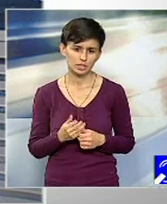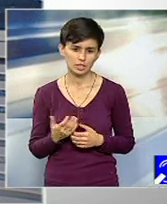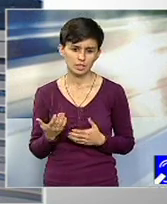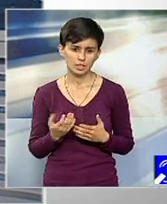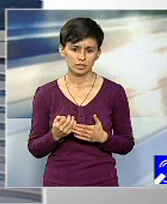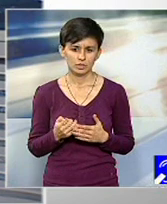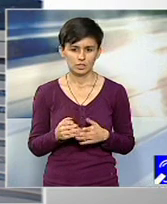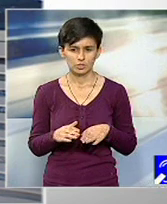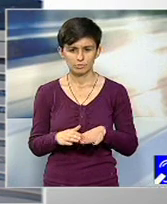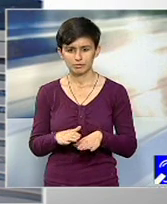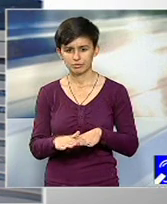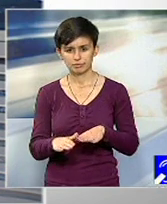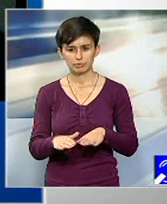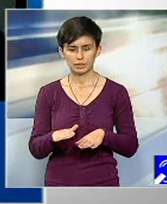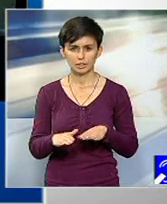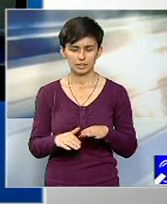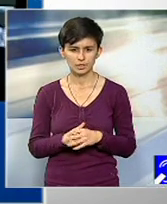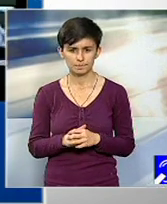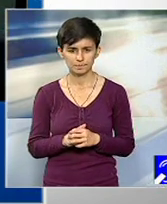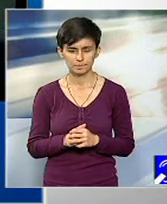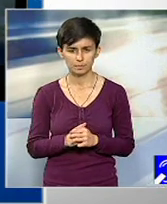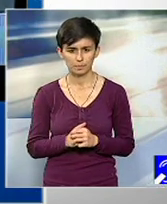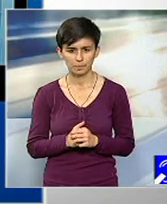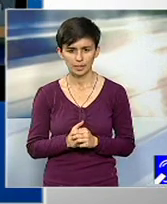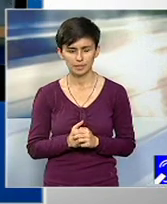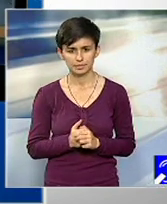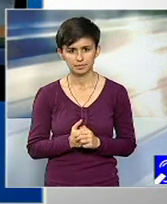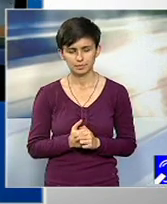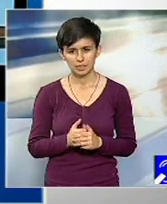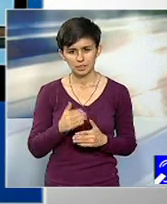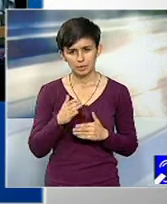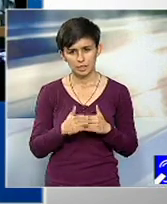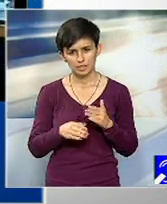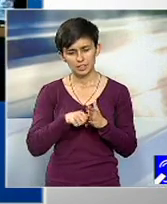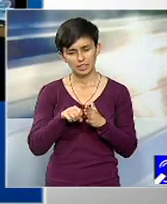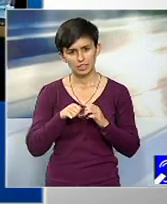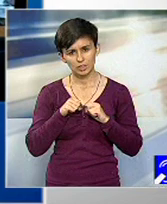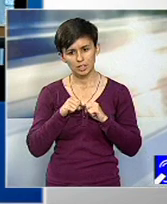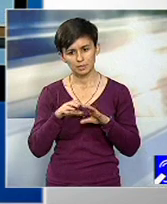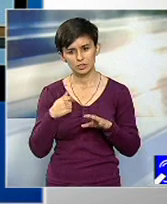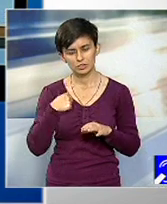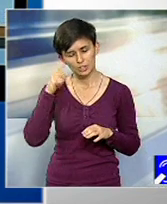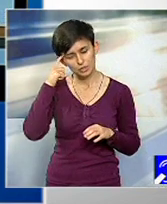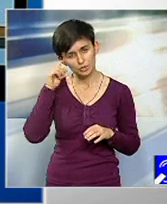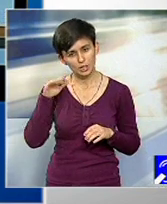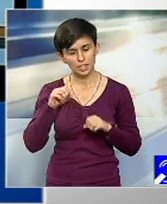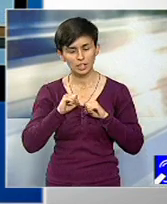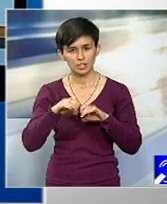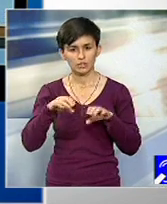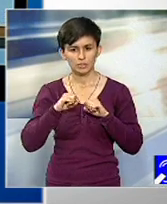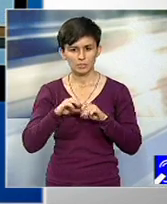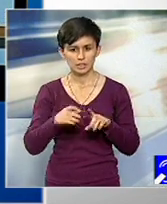târșâi picioarele, de exemplu. E ultimul minut jumate al ediției de astăzi a emisiunii noastre și știu că ai noutăți și în ceea ce